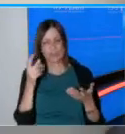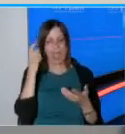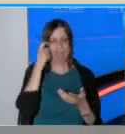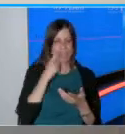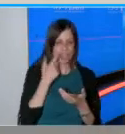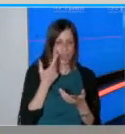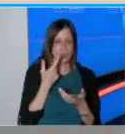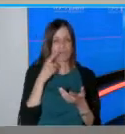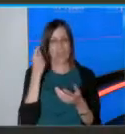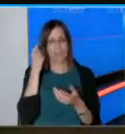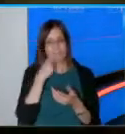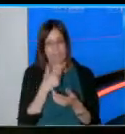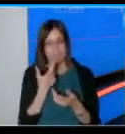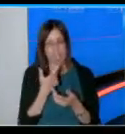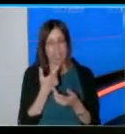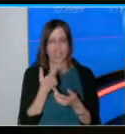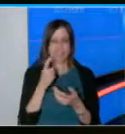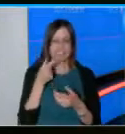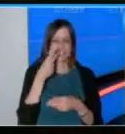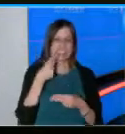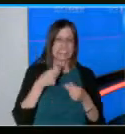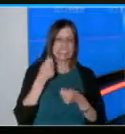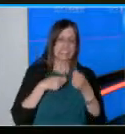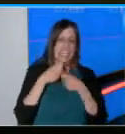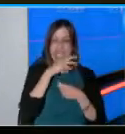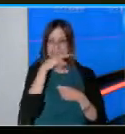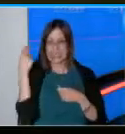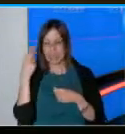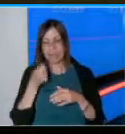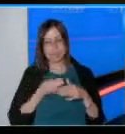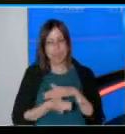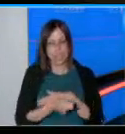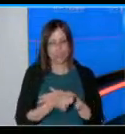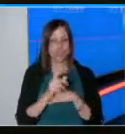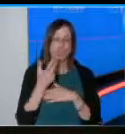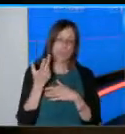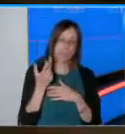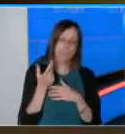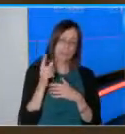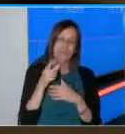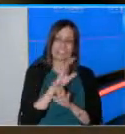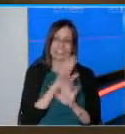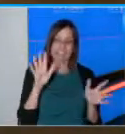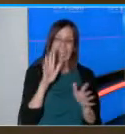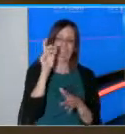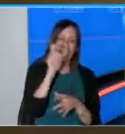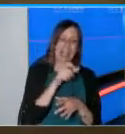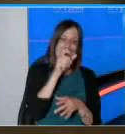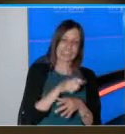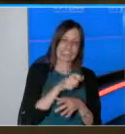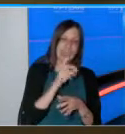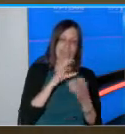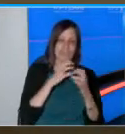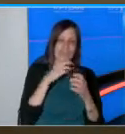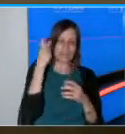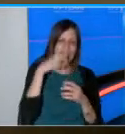ובעבריינות והפשע וסחר בסמים ופרוטקשן, יהיה נחלתם של האזרחים והכפרים הערבים,